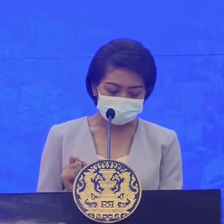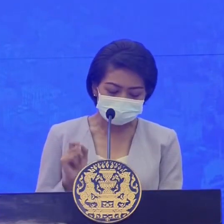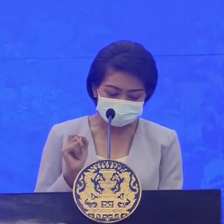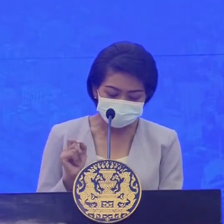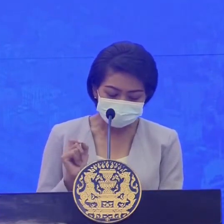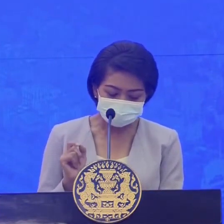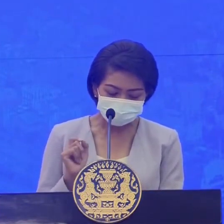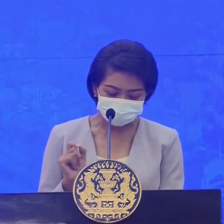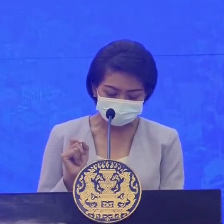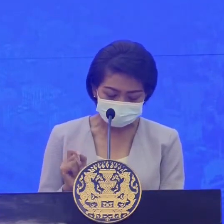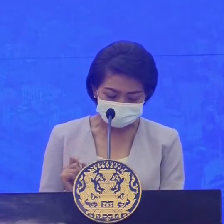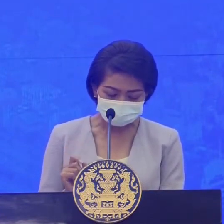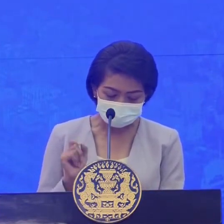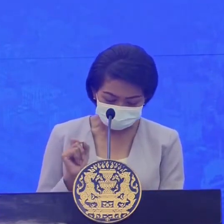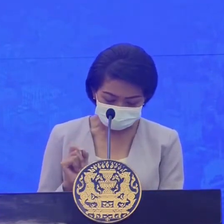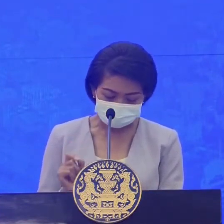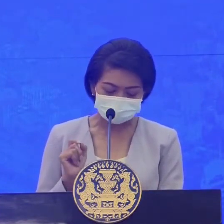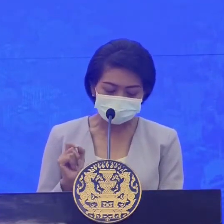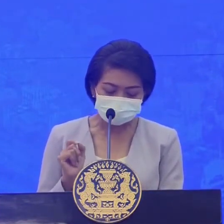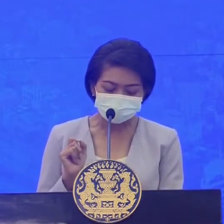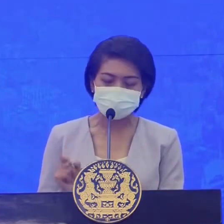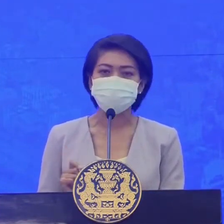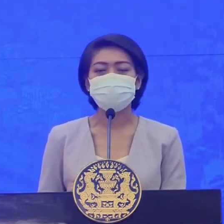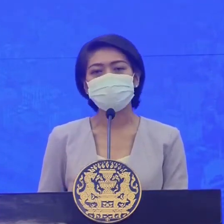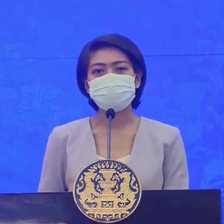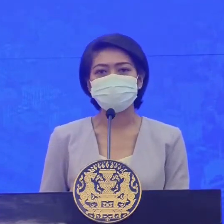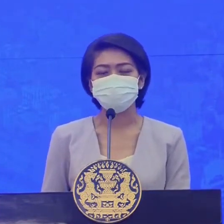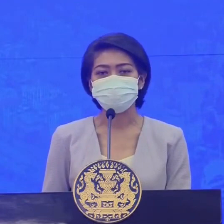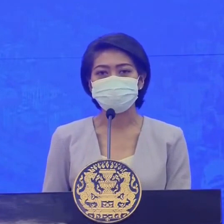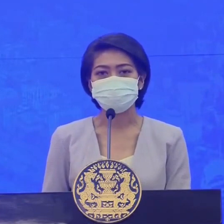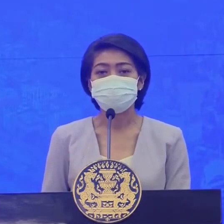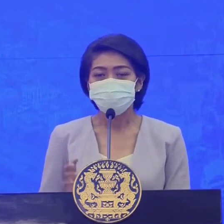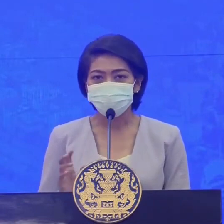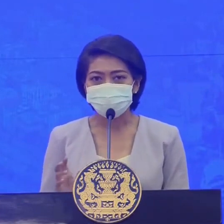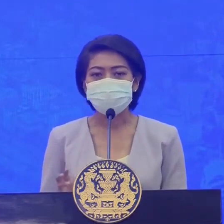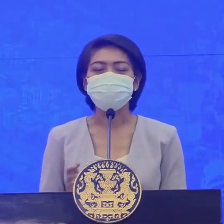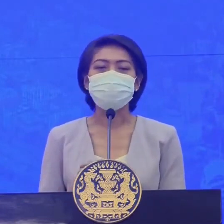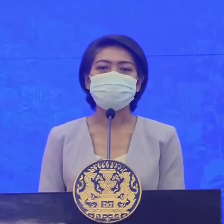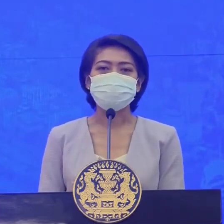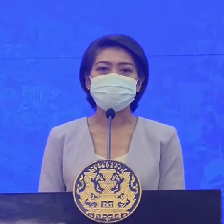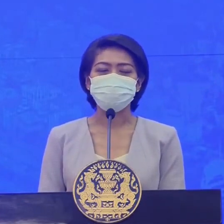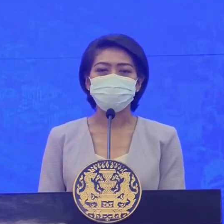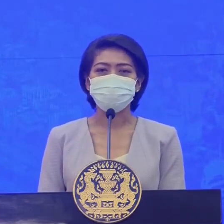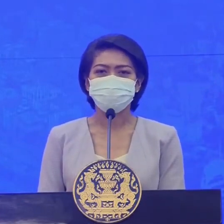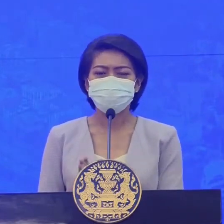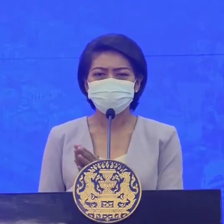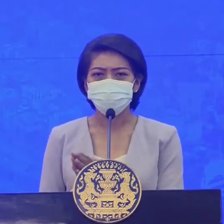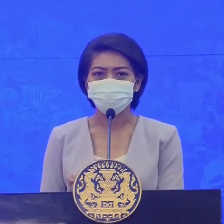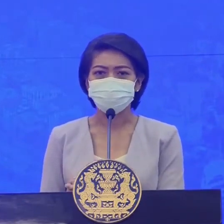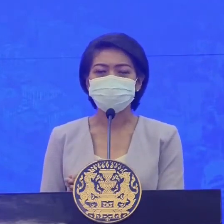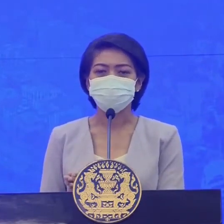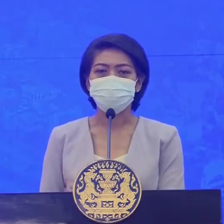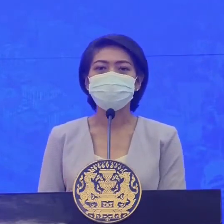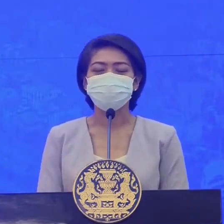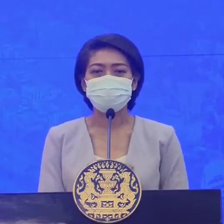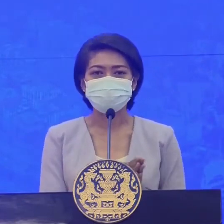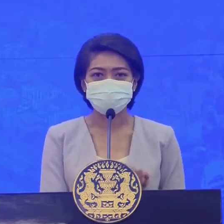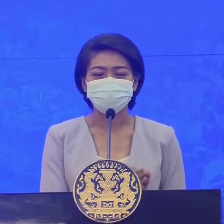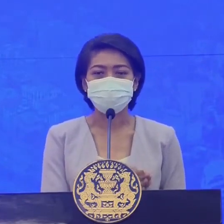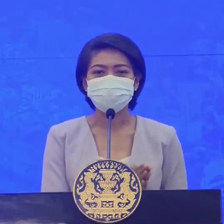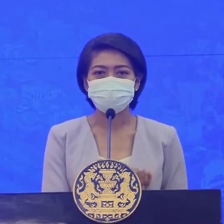จริงอาการลิ่มเลือดอุดตันกับเกล็ดเลือดต่ำหลังการฉีดวัคซีนเป็นอย่างไรนะคะแล้วก็มีผลเกี่ยว